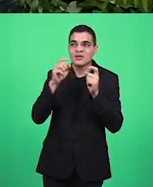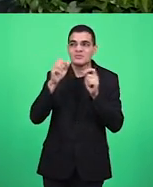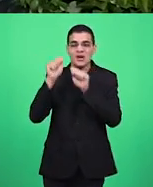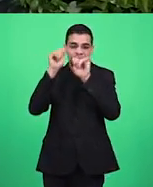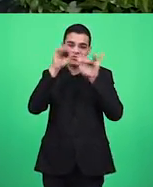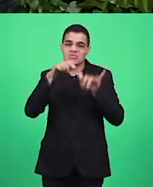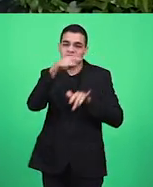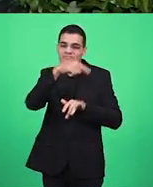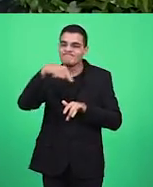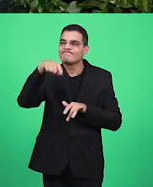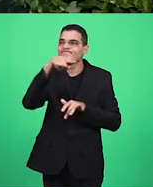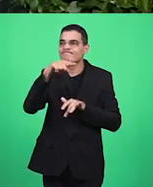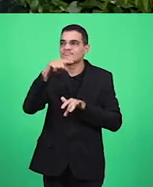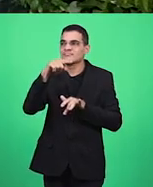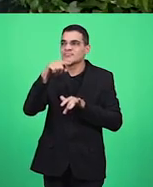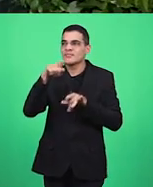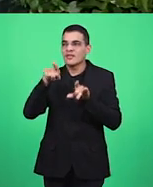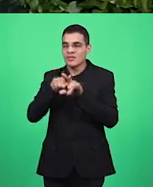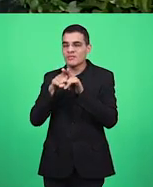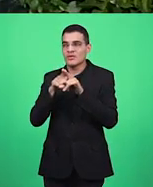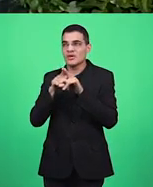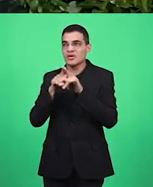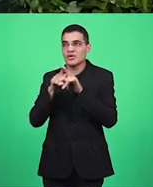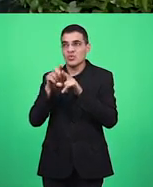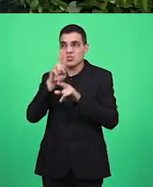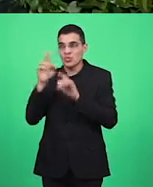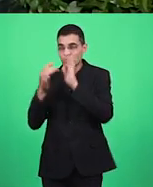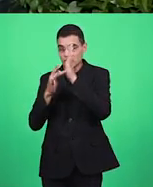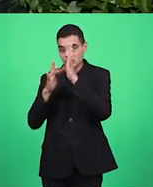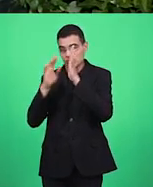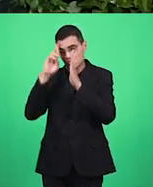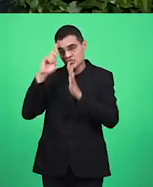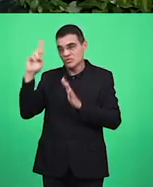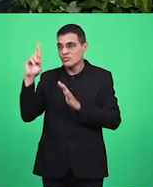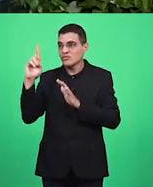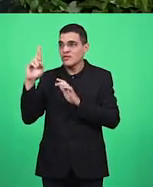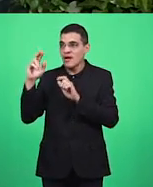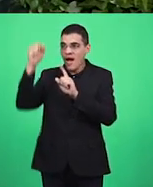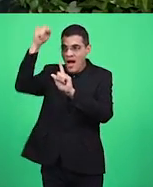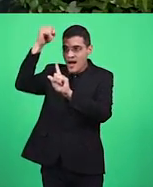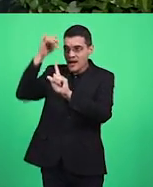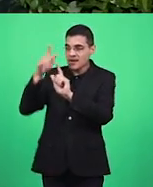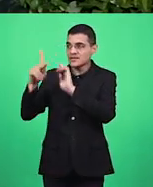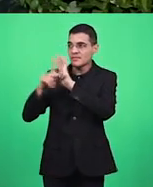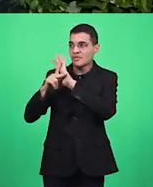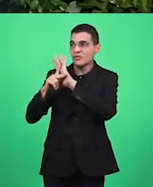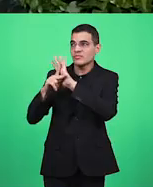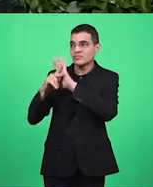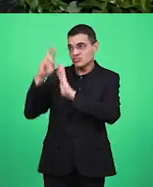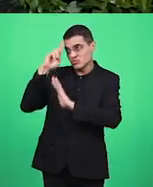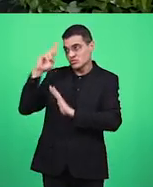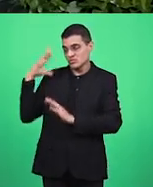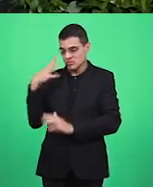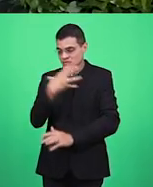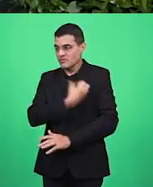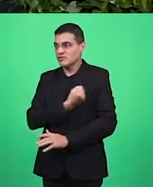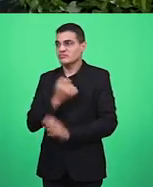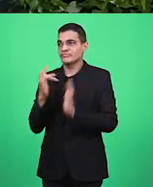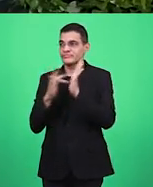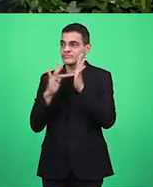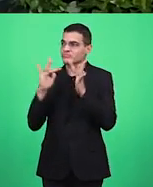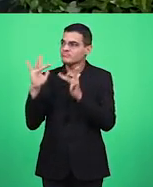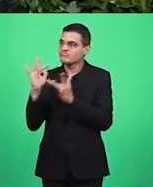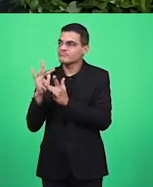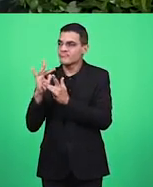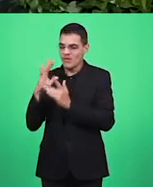завтрашний день. Господь, простри десницу Твою, благослови. Во имя Твое мы исповедуем, что благодать Спасителя и